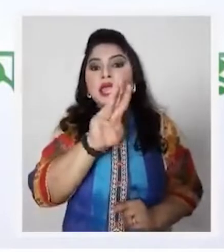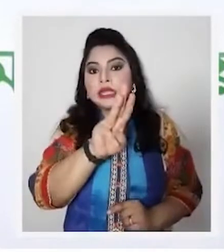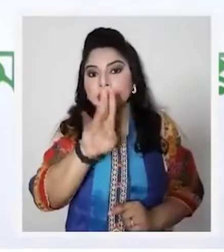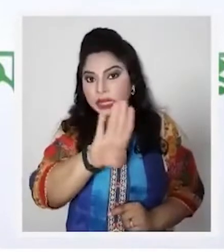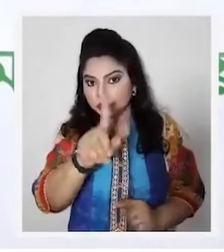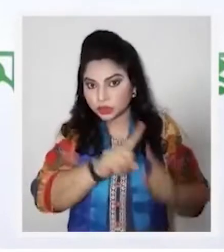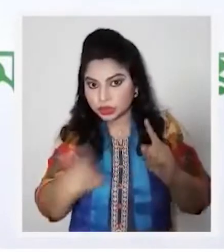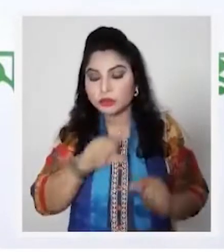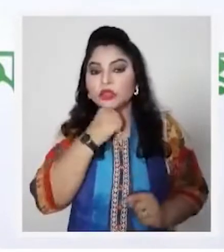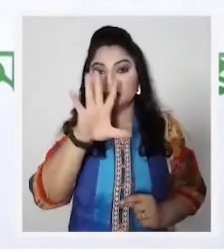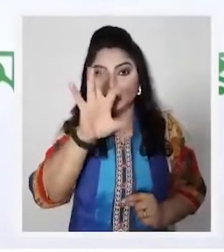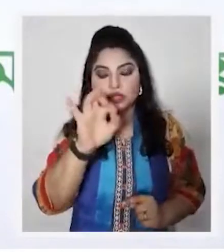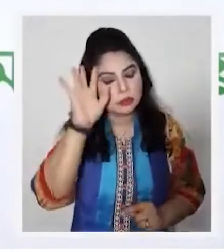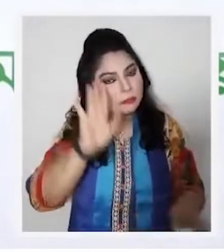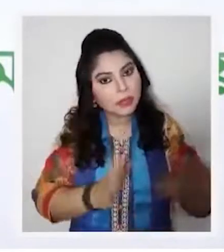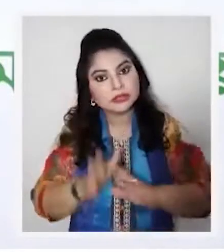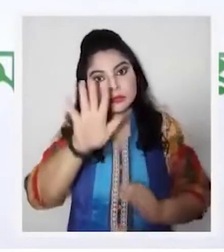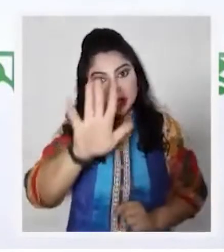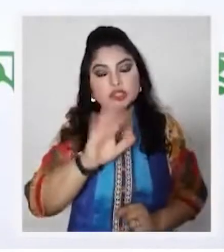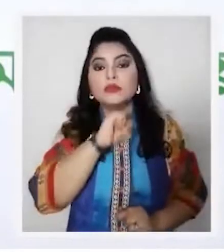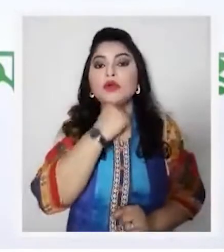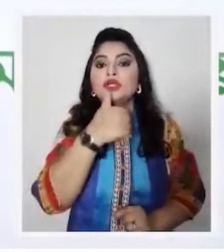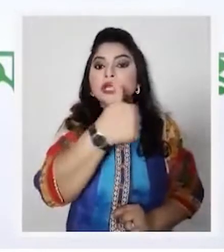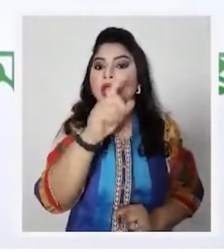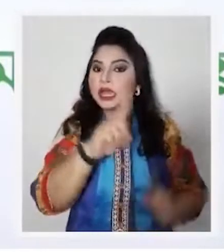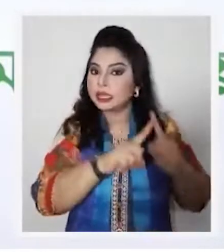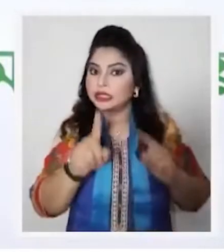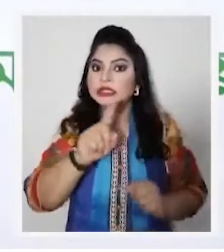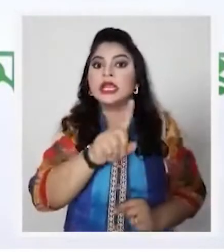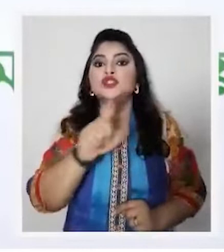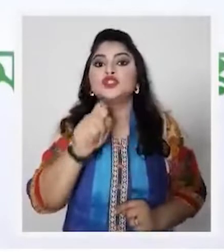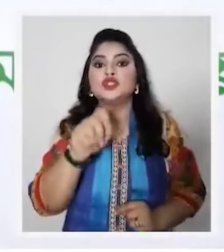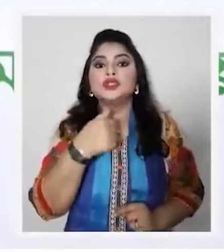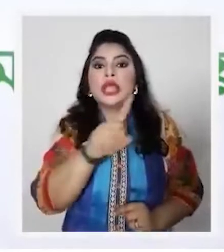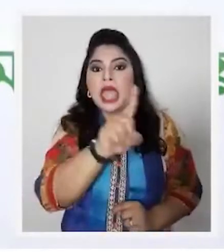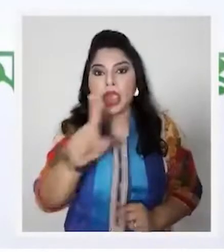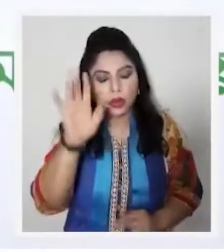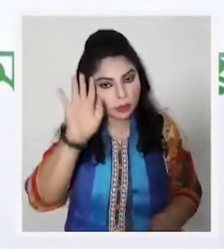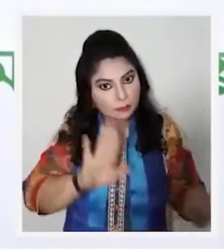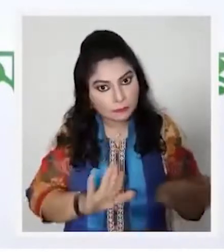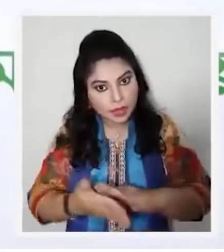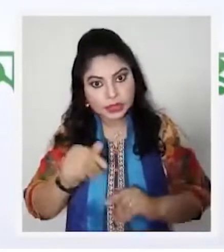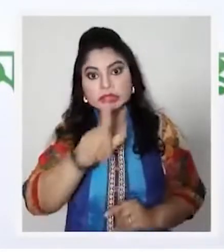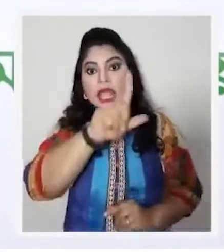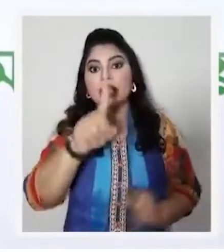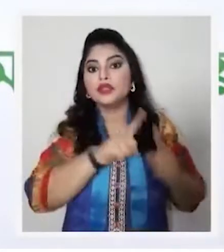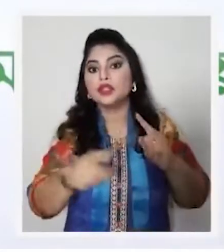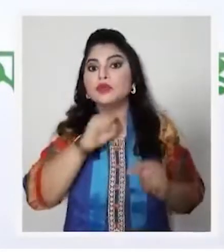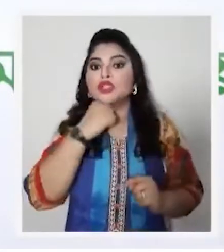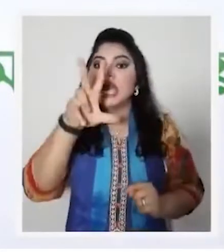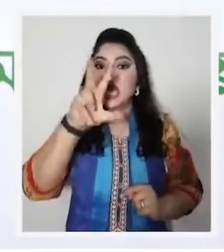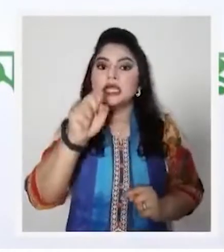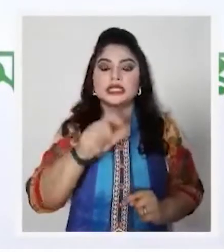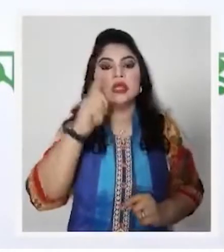বিভাজনে 21 থেকে 30 বছর 1 জন, 31 থেকে 40 6 জন, 41 থেকে 50 5 জন, 51 থেকে 60